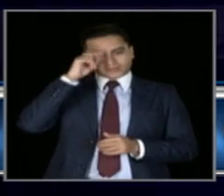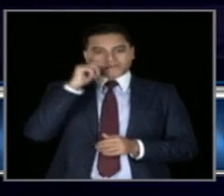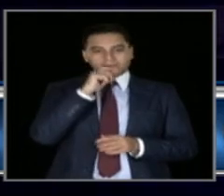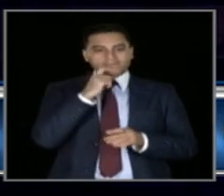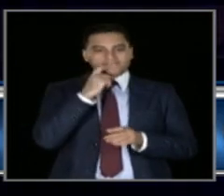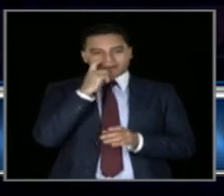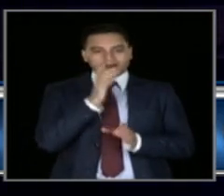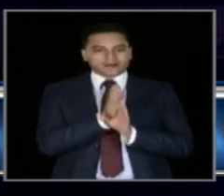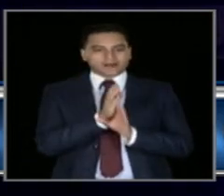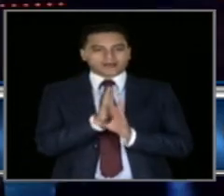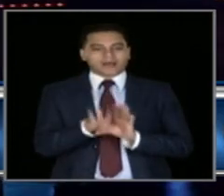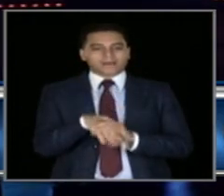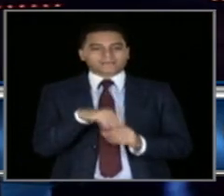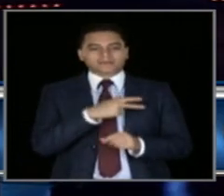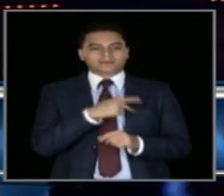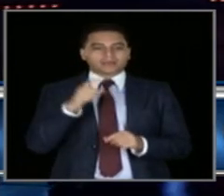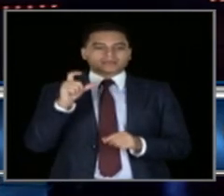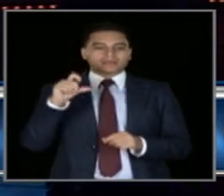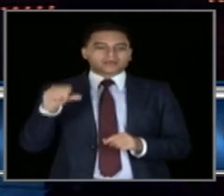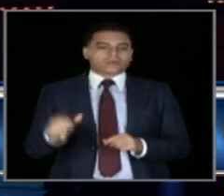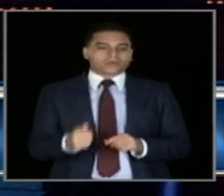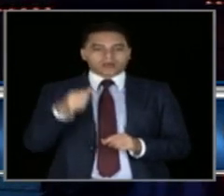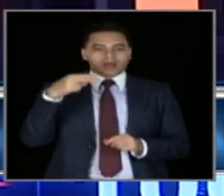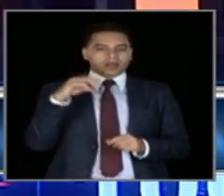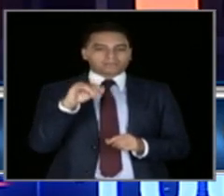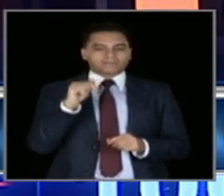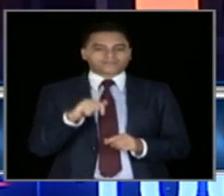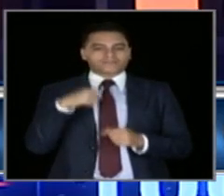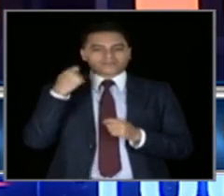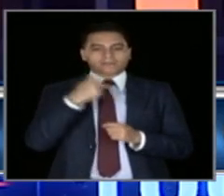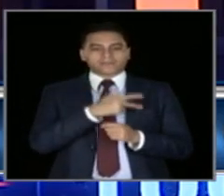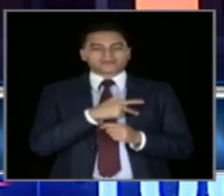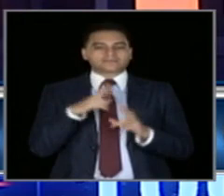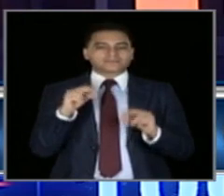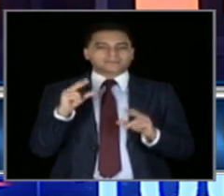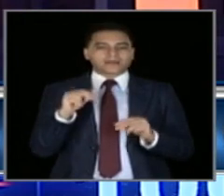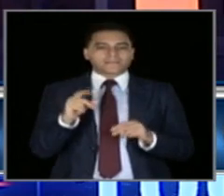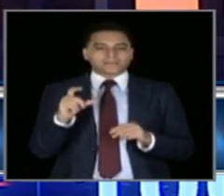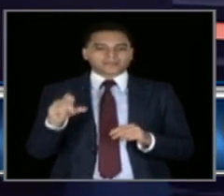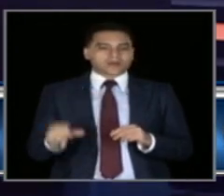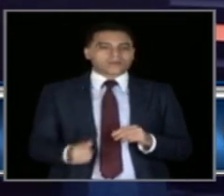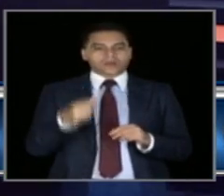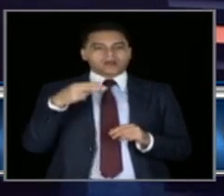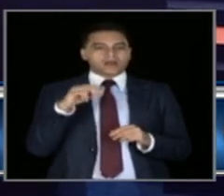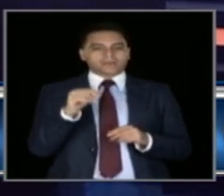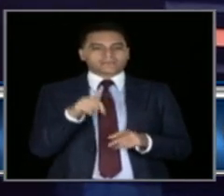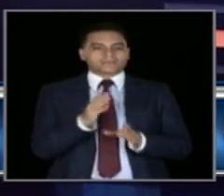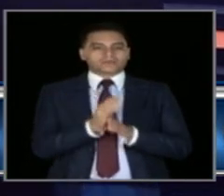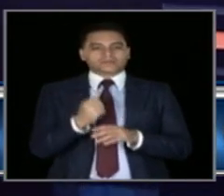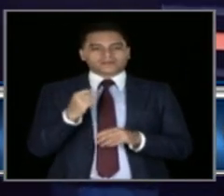من هي الفنانة التي قامت بدور نواعم في الفيلم الذي يحمل نفس الاسم؟ بطولة فريد